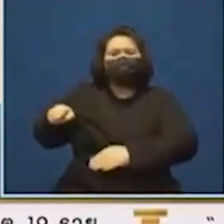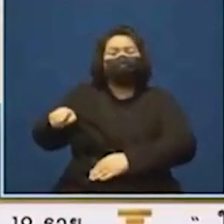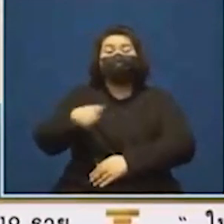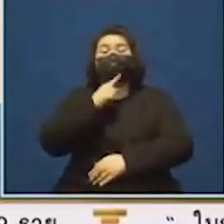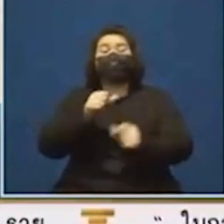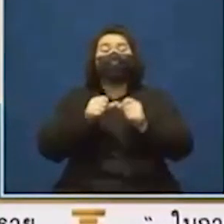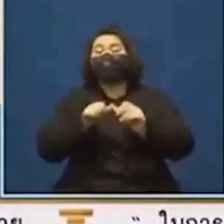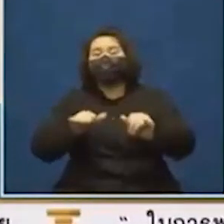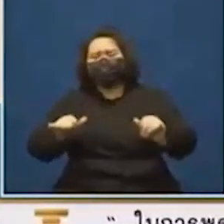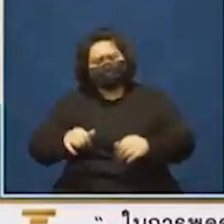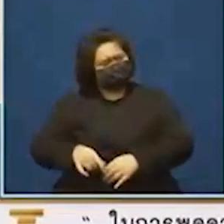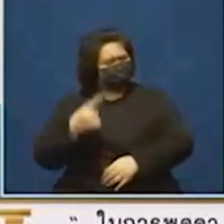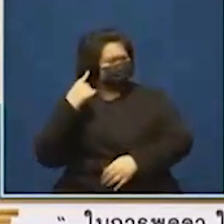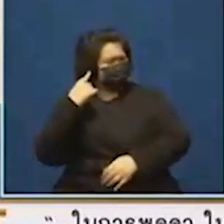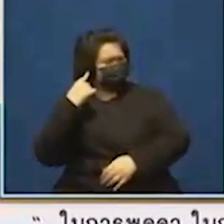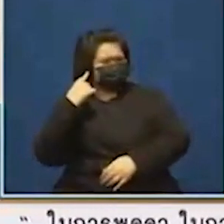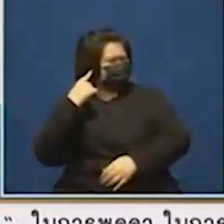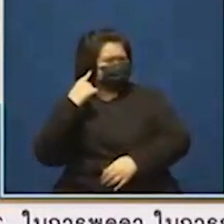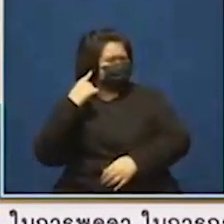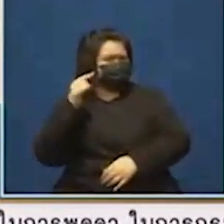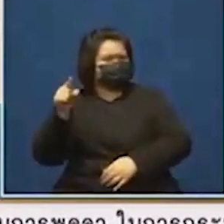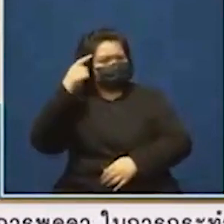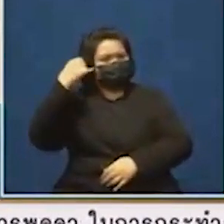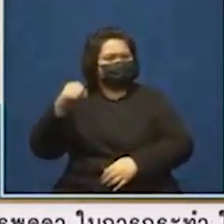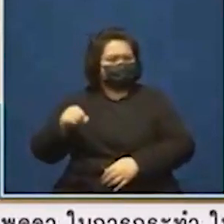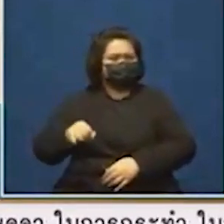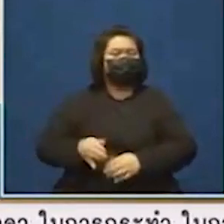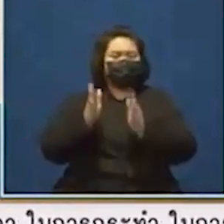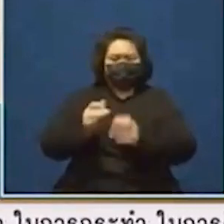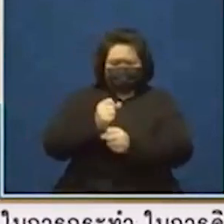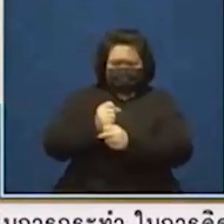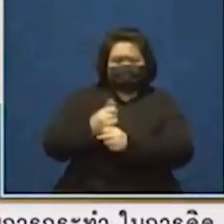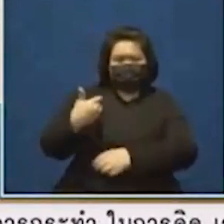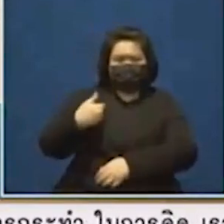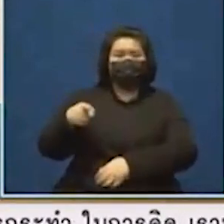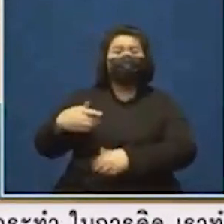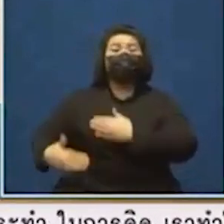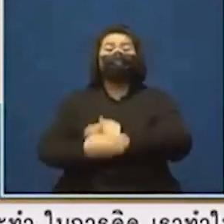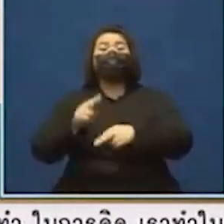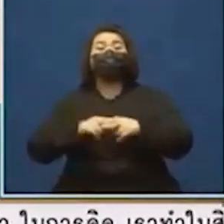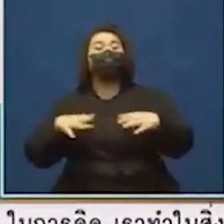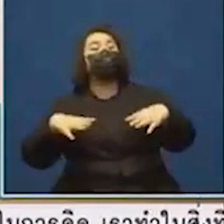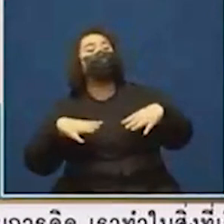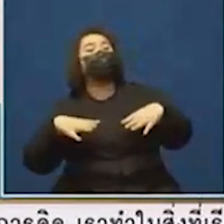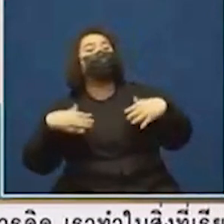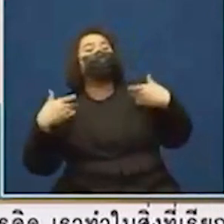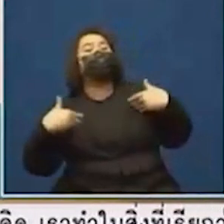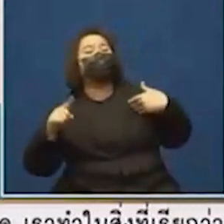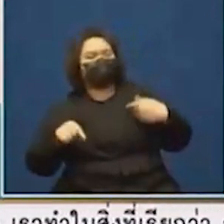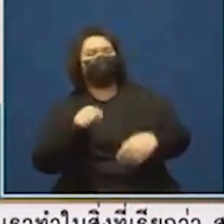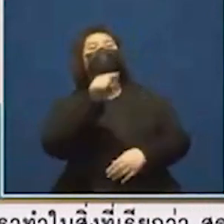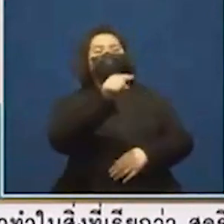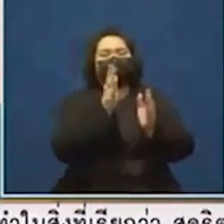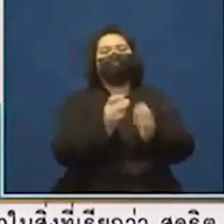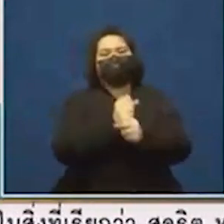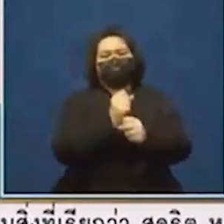ปลอดภัยให้กบผู้แ้งด้วยพอมทเงืยันค่ะไม่ปิดบางกับใครทางส้นพยายามทำเต็ที่ทังนี้ขอใหนึถเจาน่ที่ตำรวจและถหาร